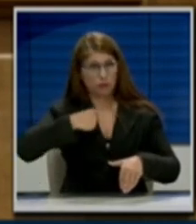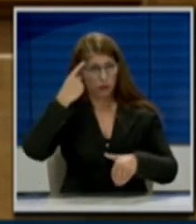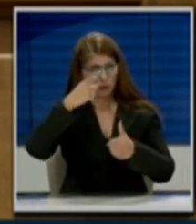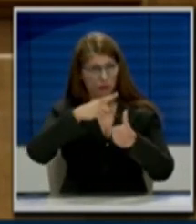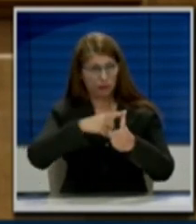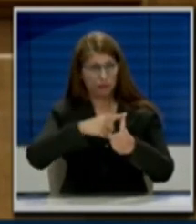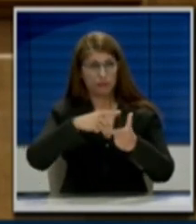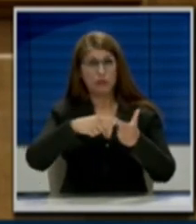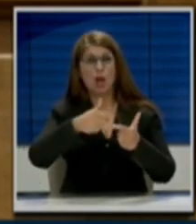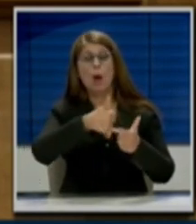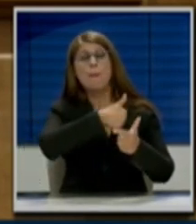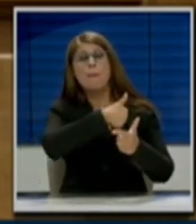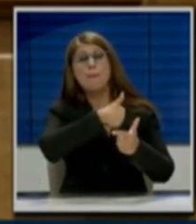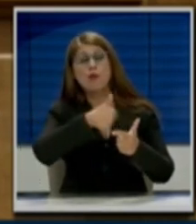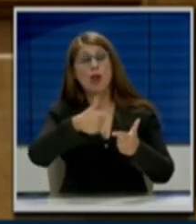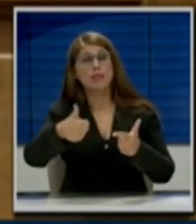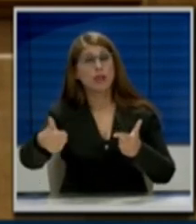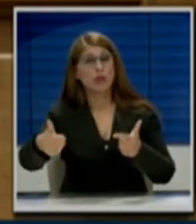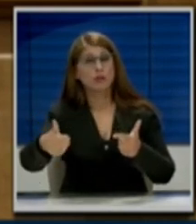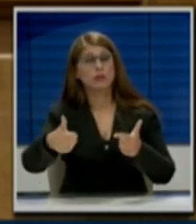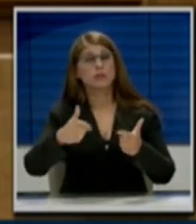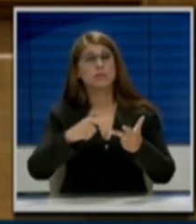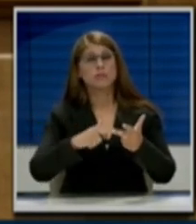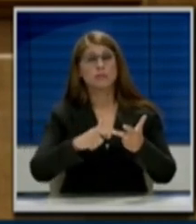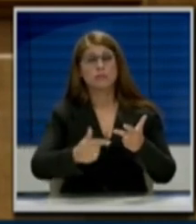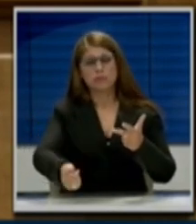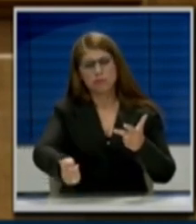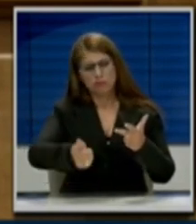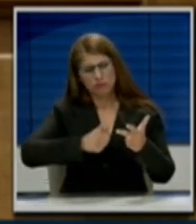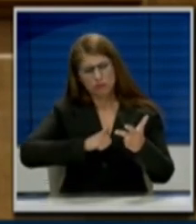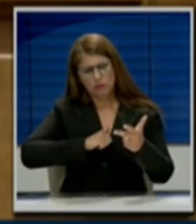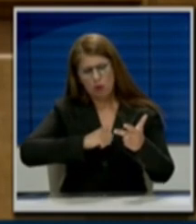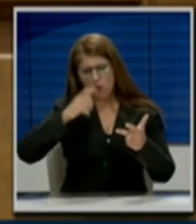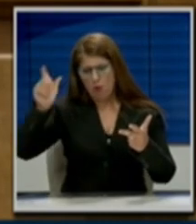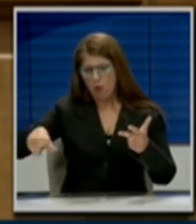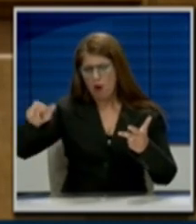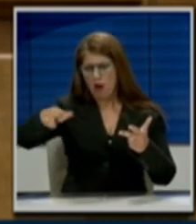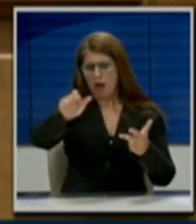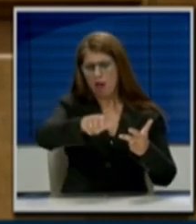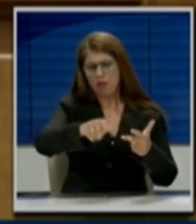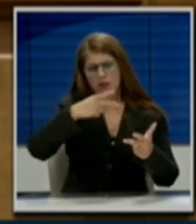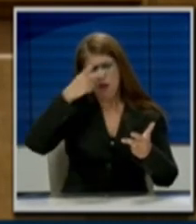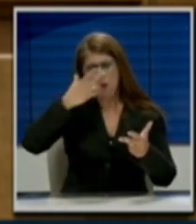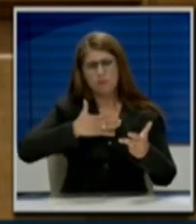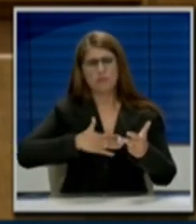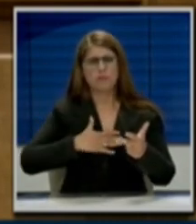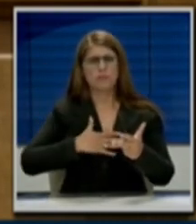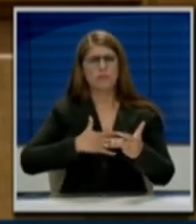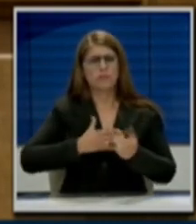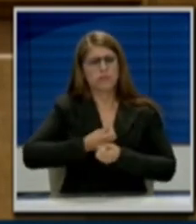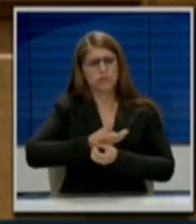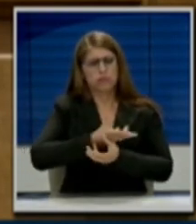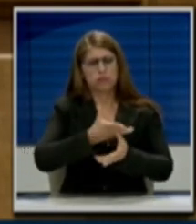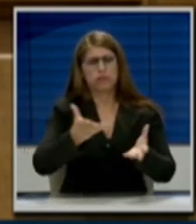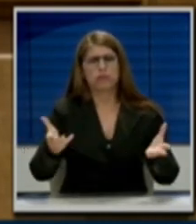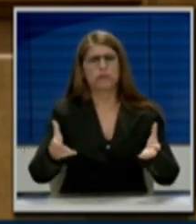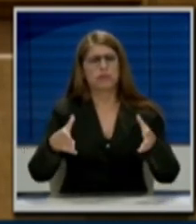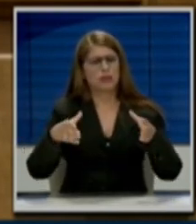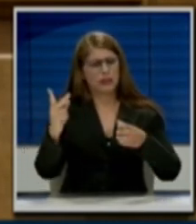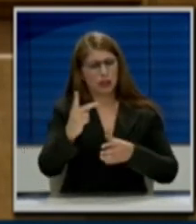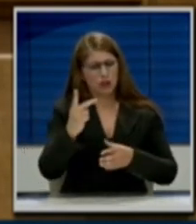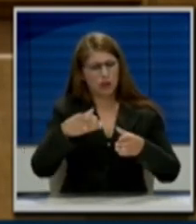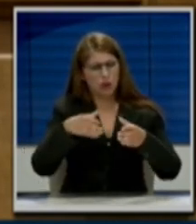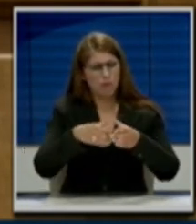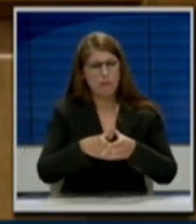στη μοναδικότητα και στην αυτοδιάθεση κάθε ανθρώπου, κάθε κοινωνικής ομάδας,